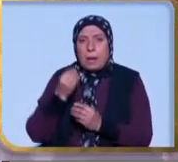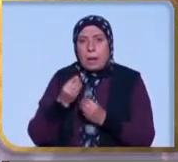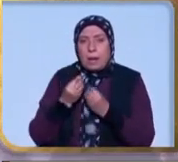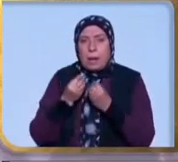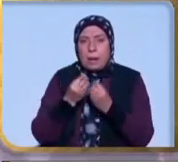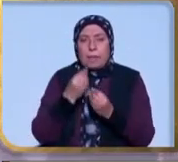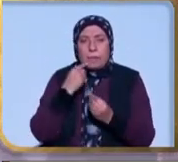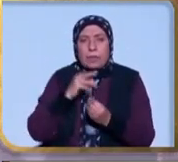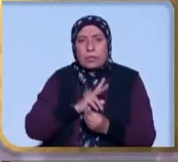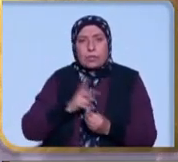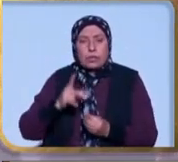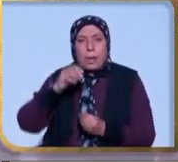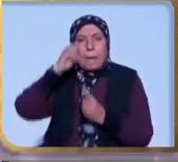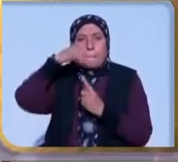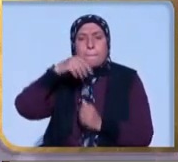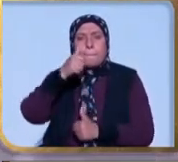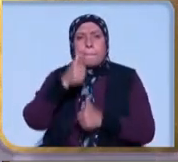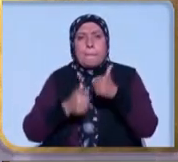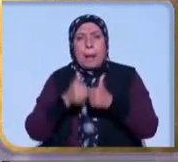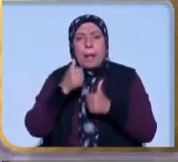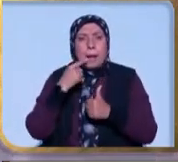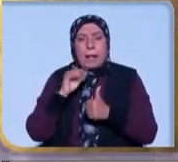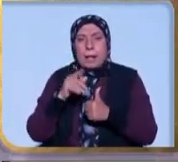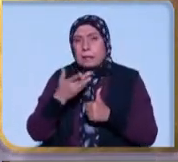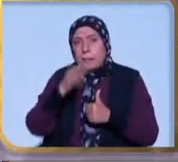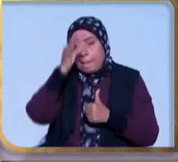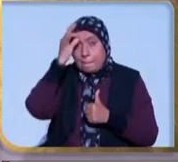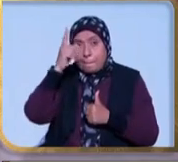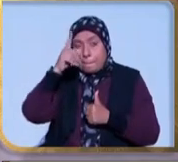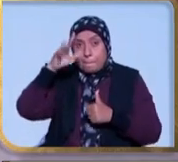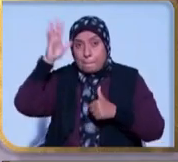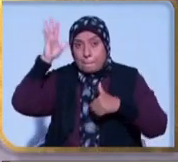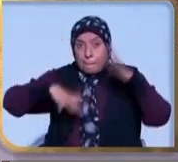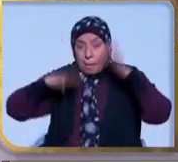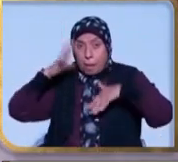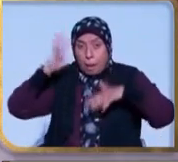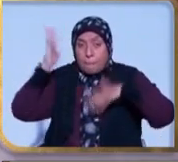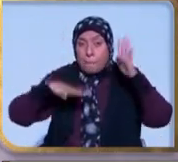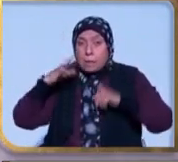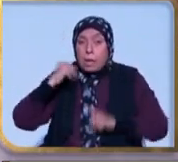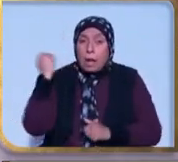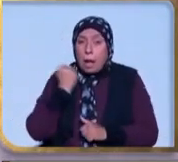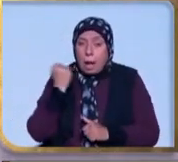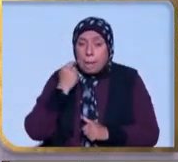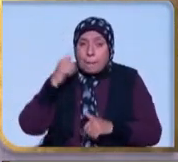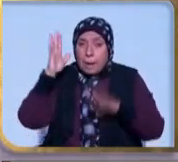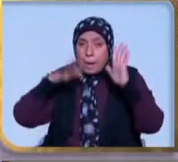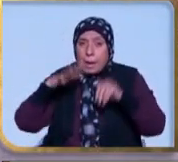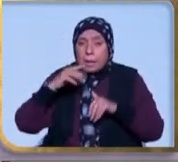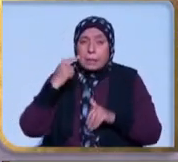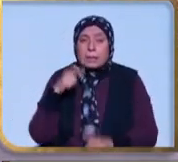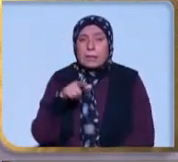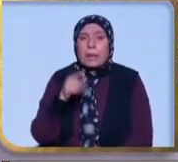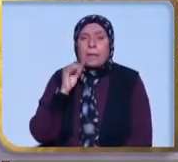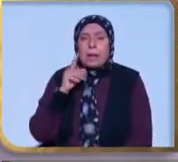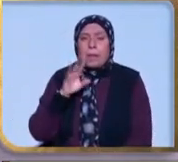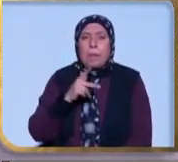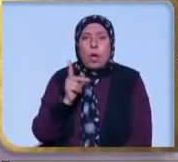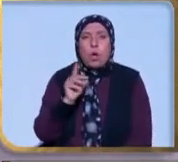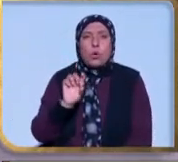الطوفان، يعني كان بينزل المطر بشدة كأنه زي الطوفان